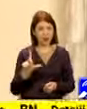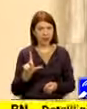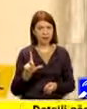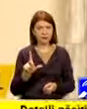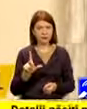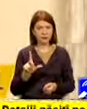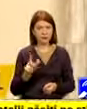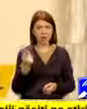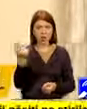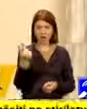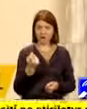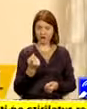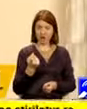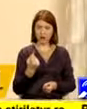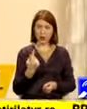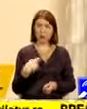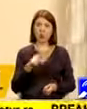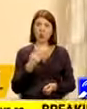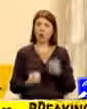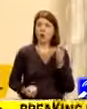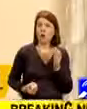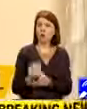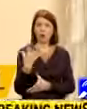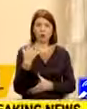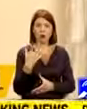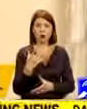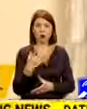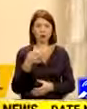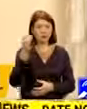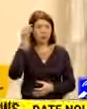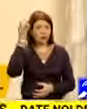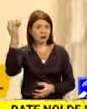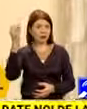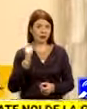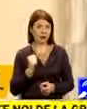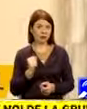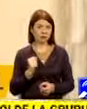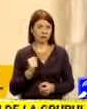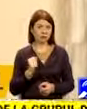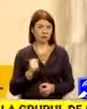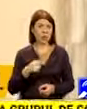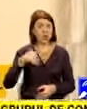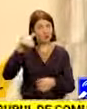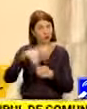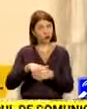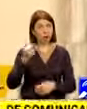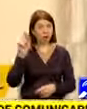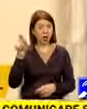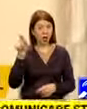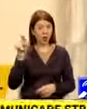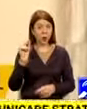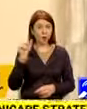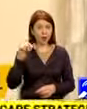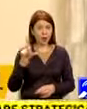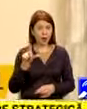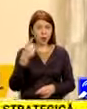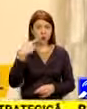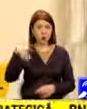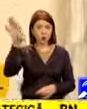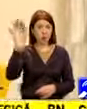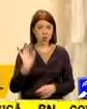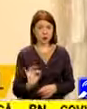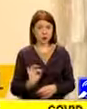Liberal a venit cu o nouă abordare, s-a votat acolo în